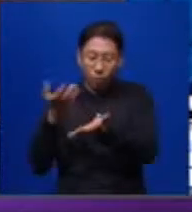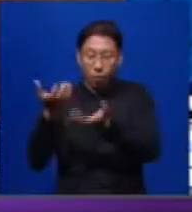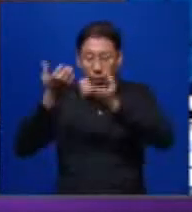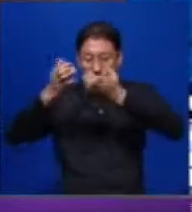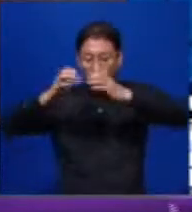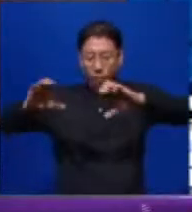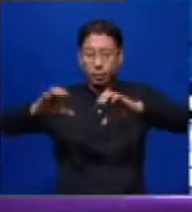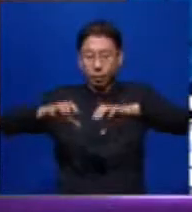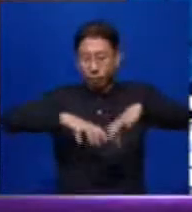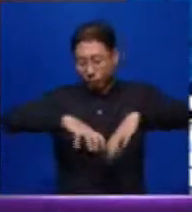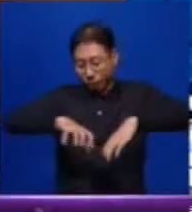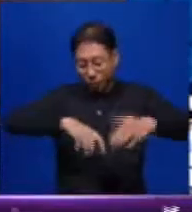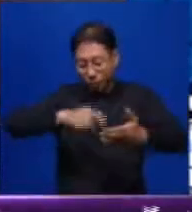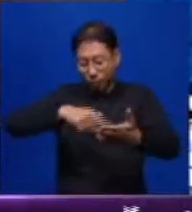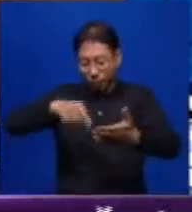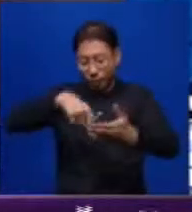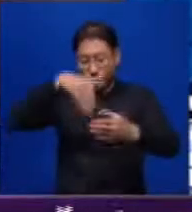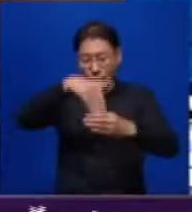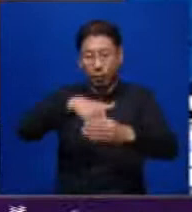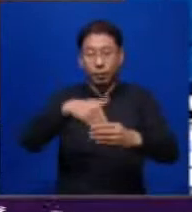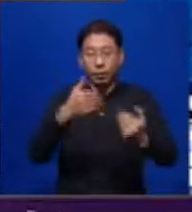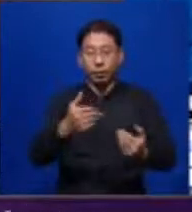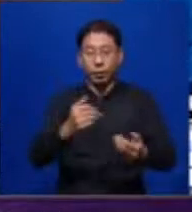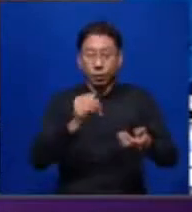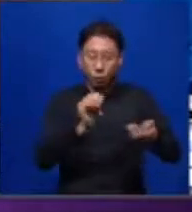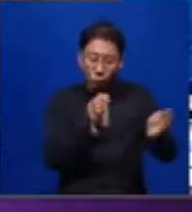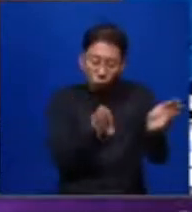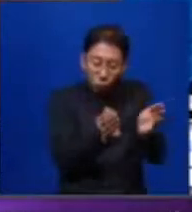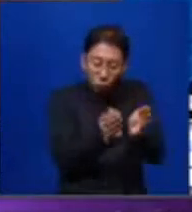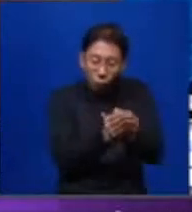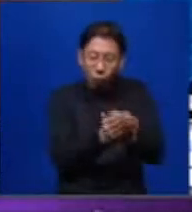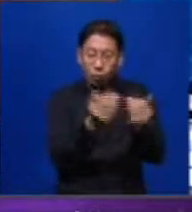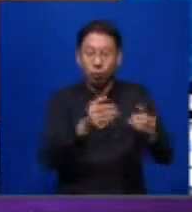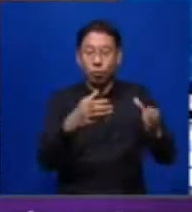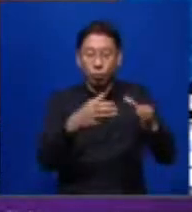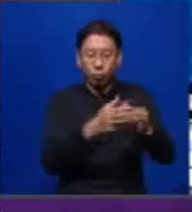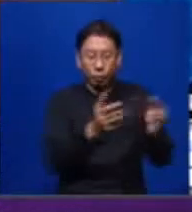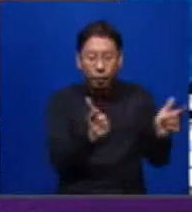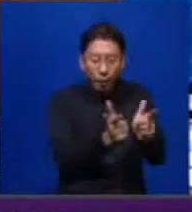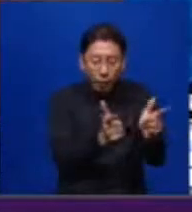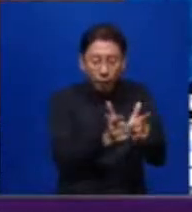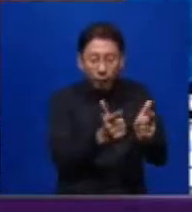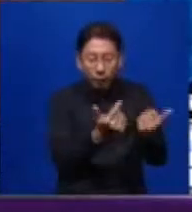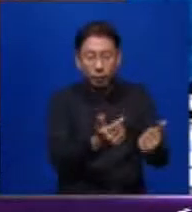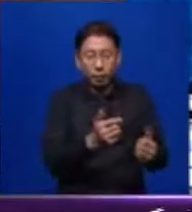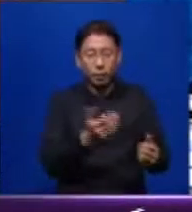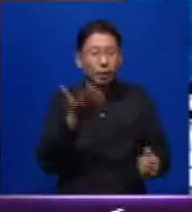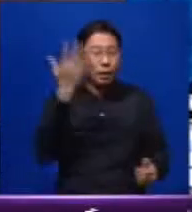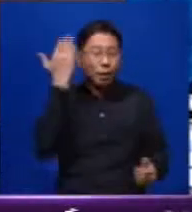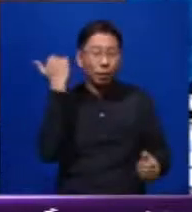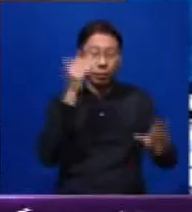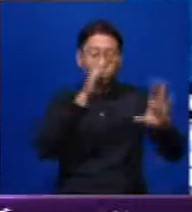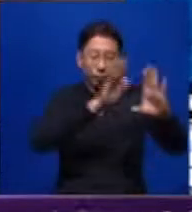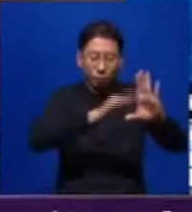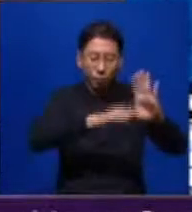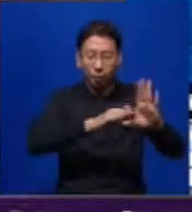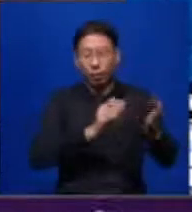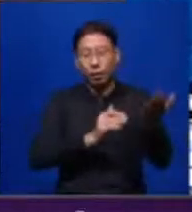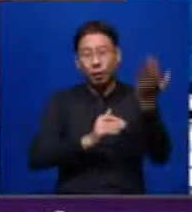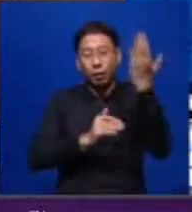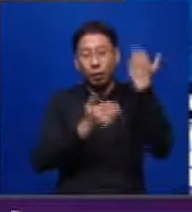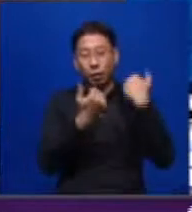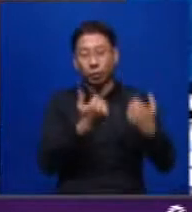เดินหน้าจัดการเลือกตั้งส่วนใหญ่กลุ่มนี้เนี่ยเป็นการรวมกันของพรรคการเมืองพรรคเล็กอ่ะนะคะที่เคยลงสมัครรับเลือกตั้งครั้งที่ผ่านมา